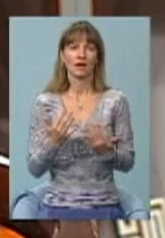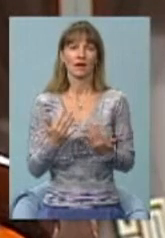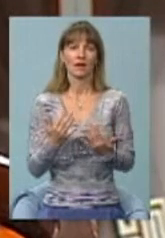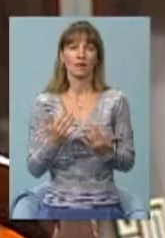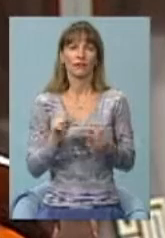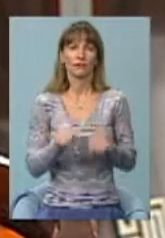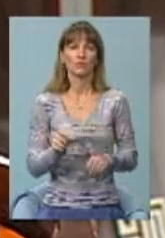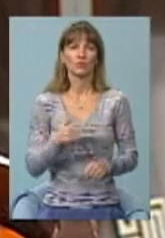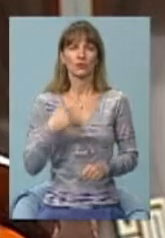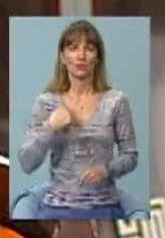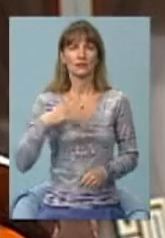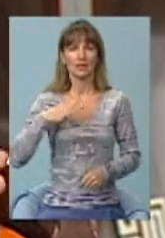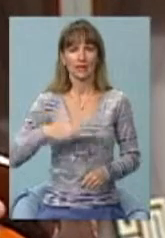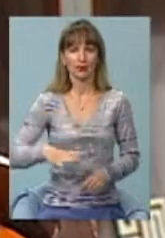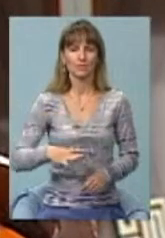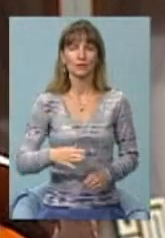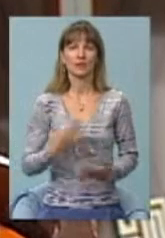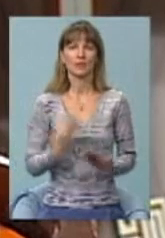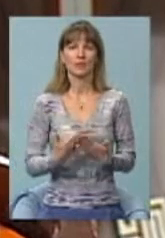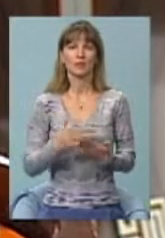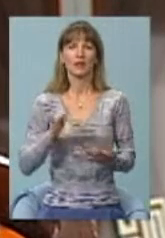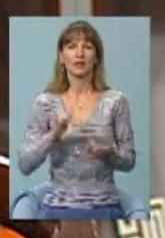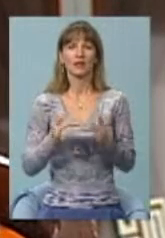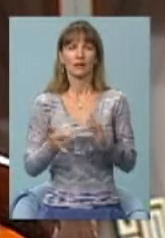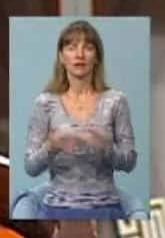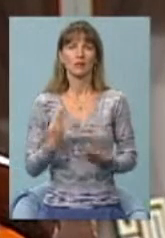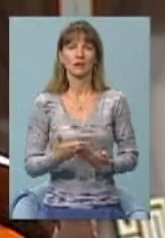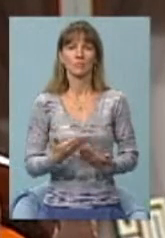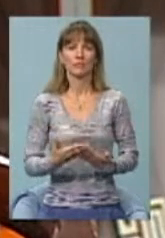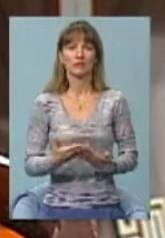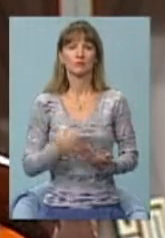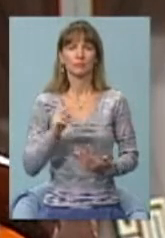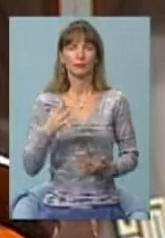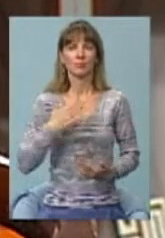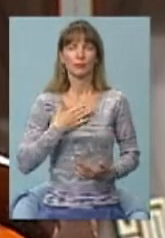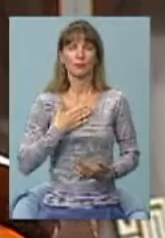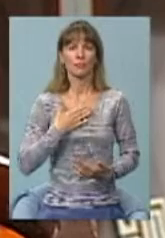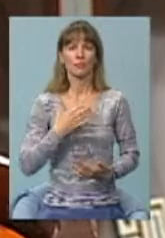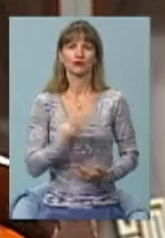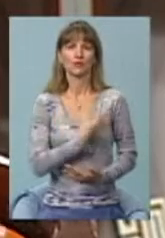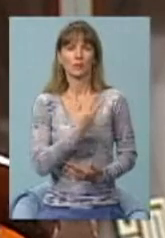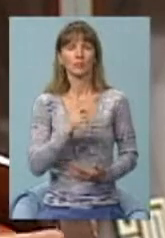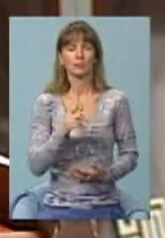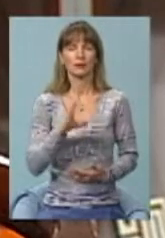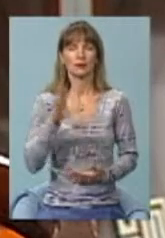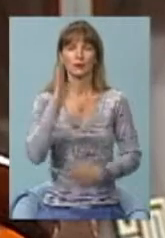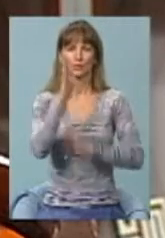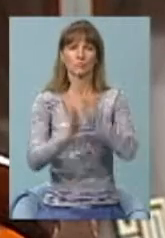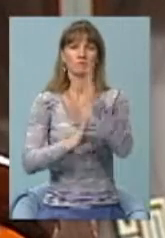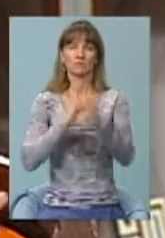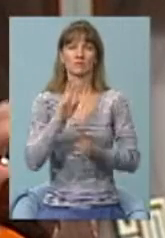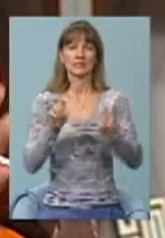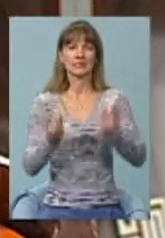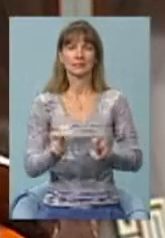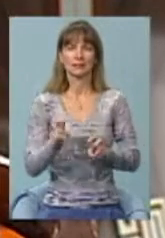я стримуюсь. Наприклад, інтернет, тому що було б моя воля, я б сиділа в ньому цілими сутками,